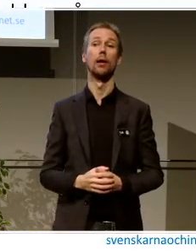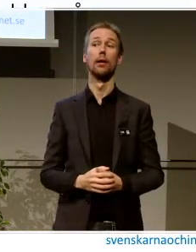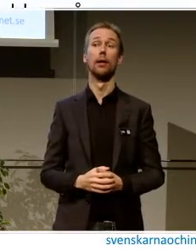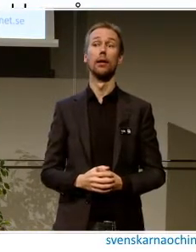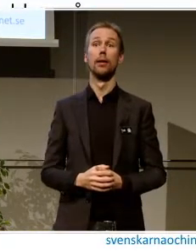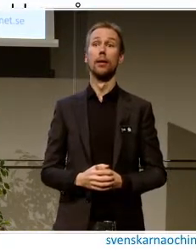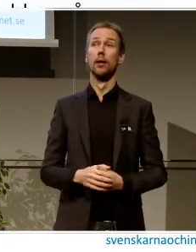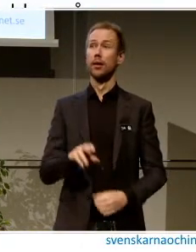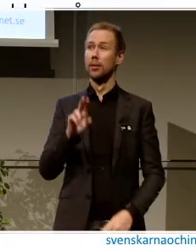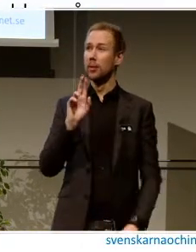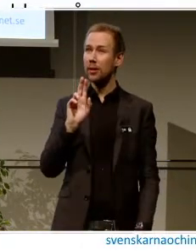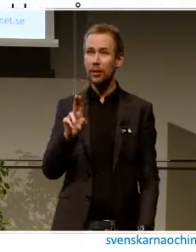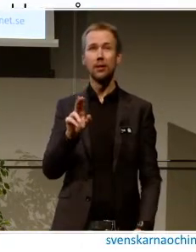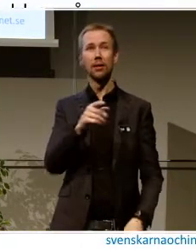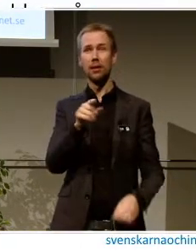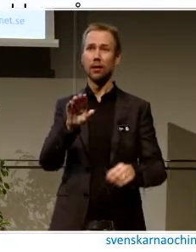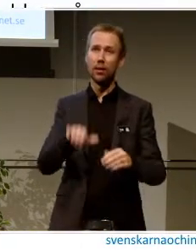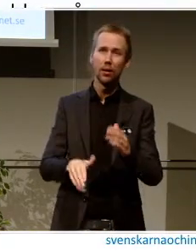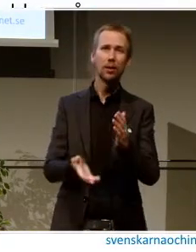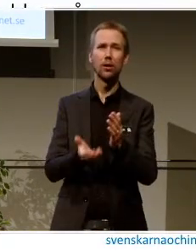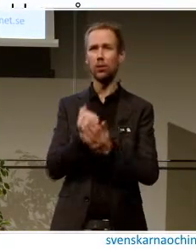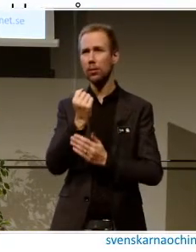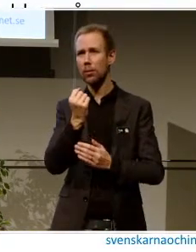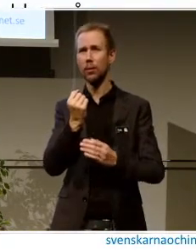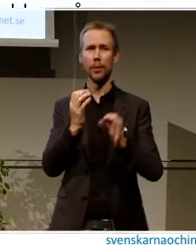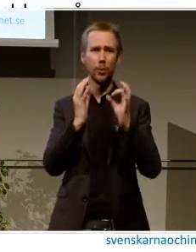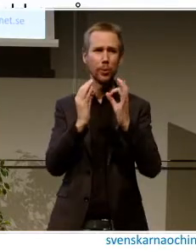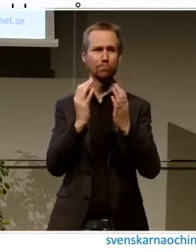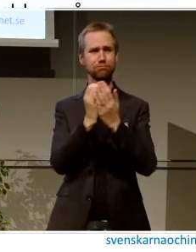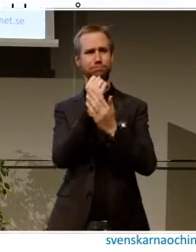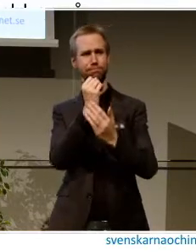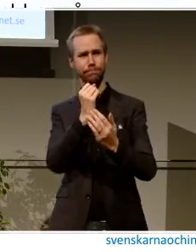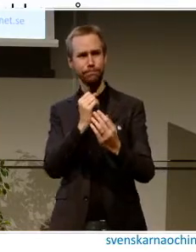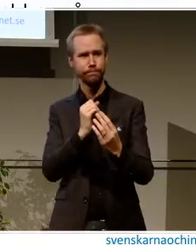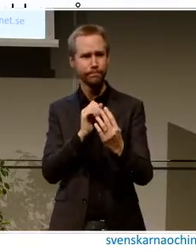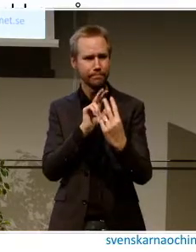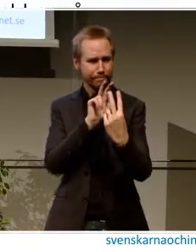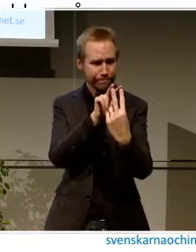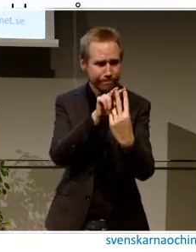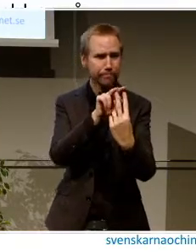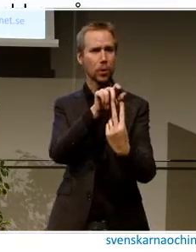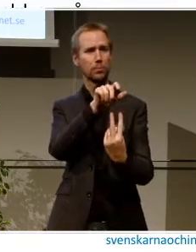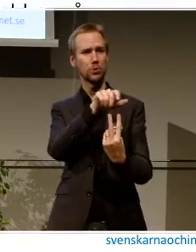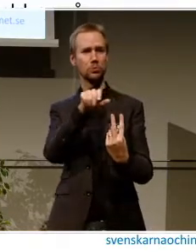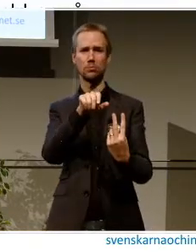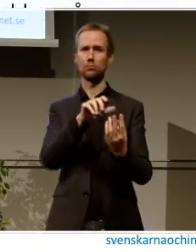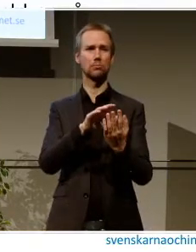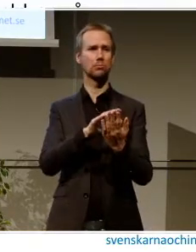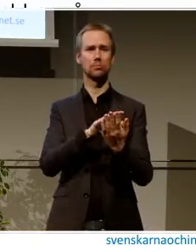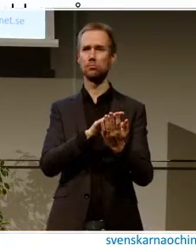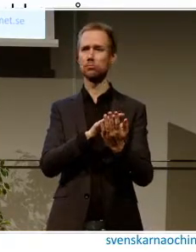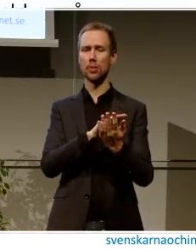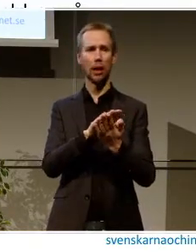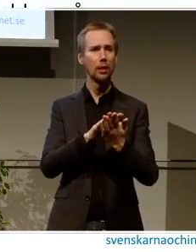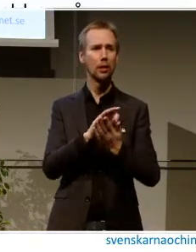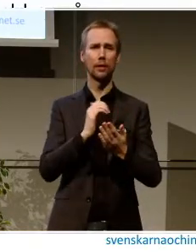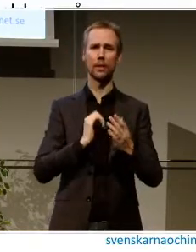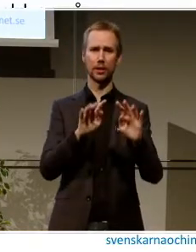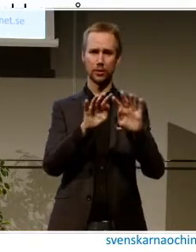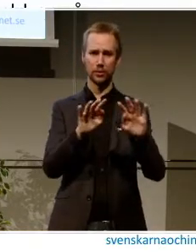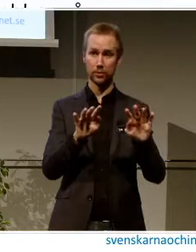många olika sätt och vis hur man ska nå ut till de som inte använder internet och så. Och samma dag som vi